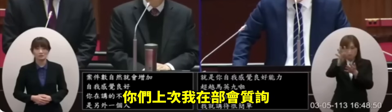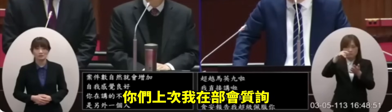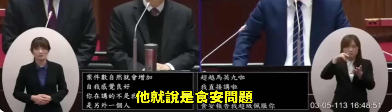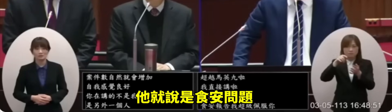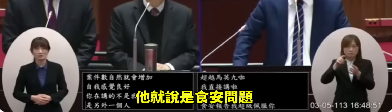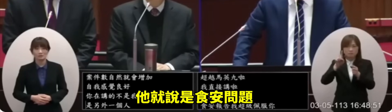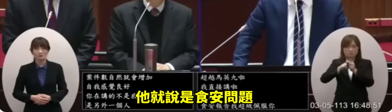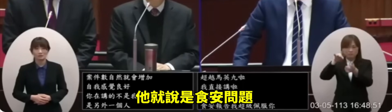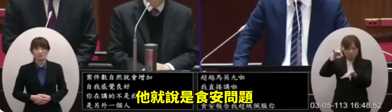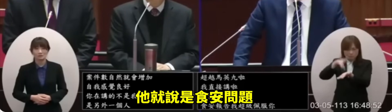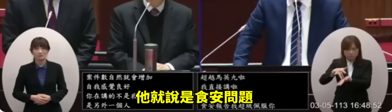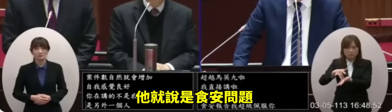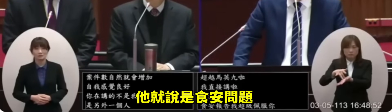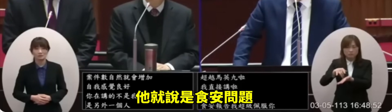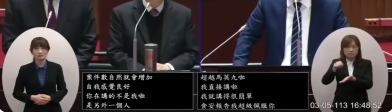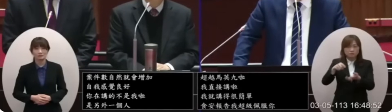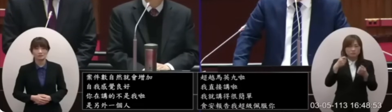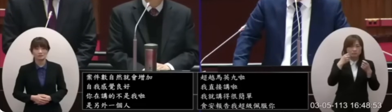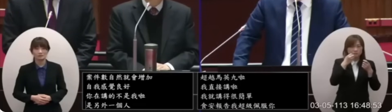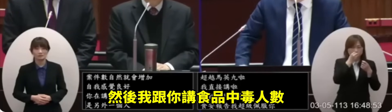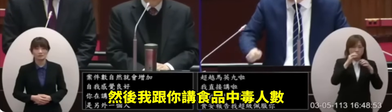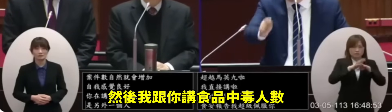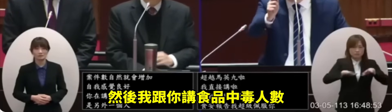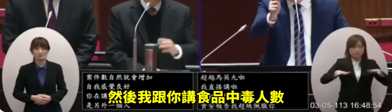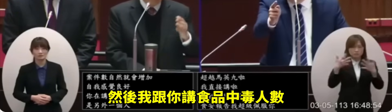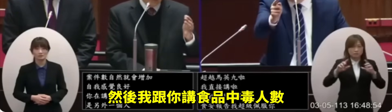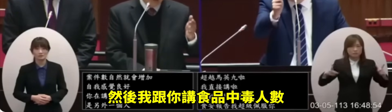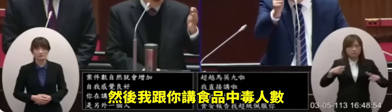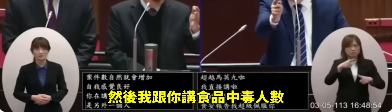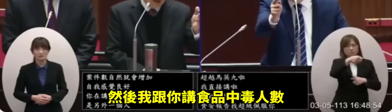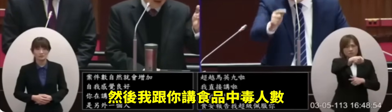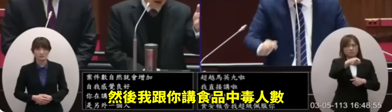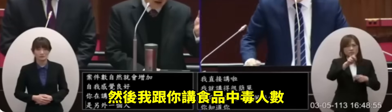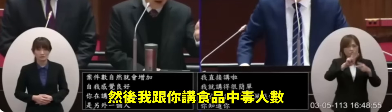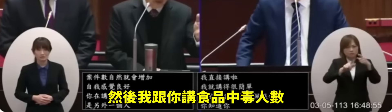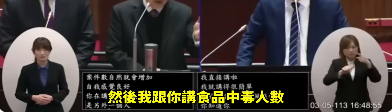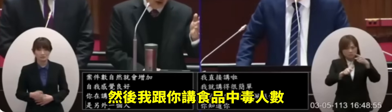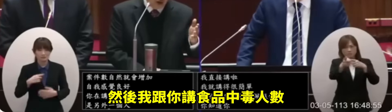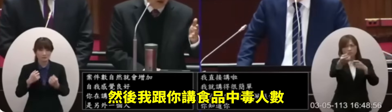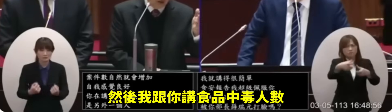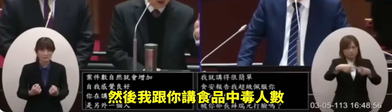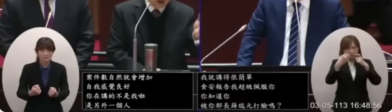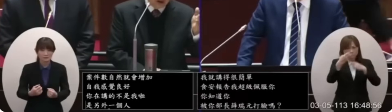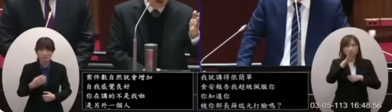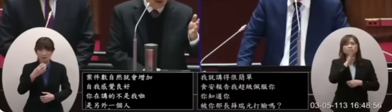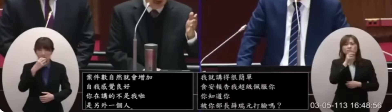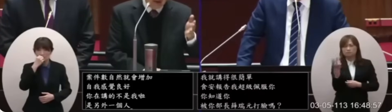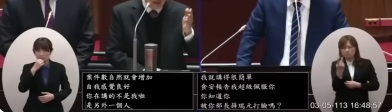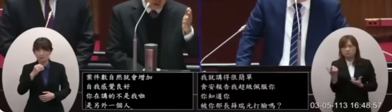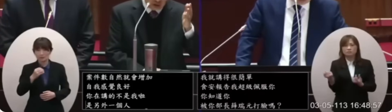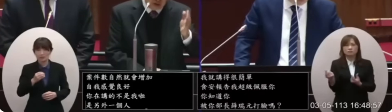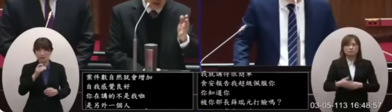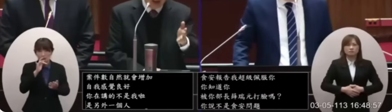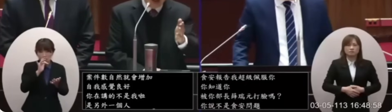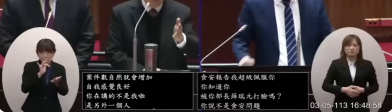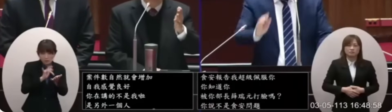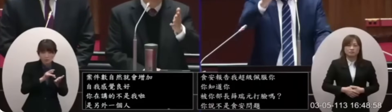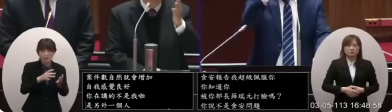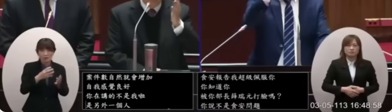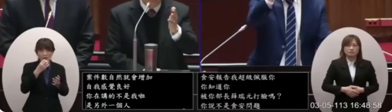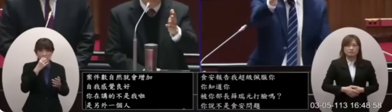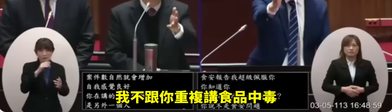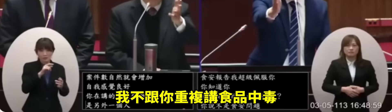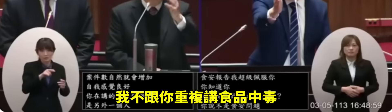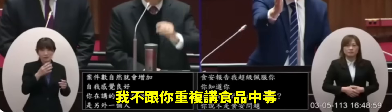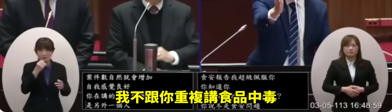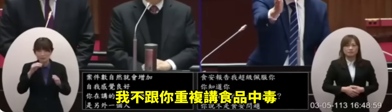询，他就说是食安问题啊。然后我跟你讲，食品中毒人数， 食品中毒不是食安事件的一